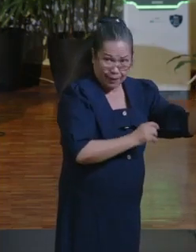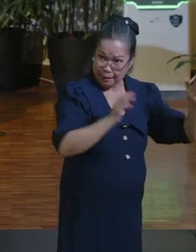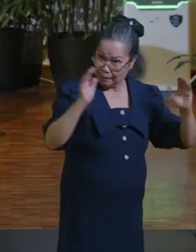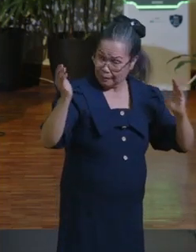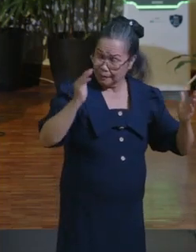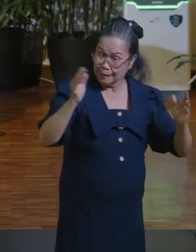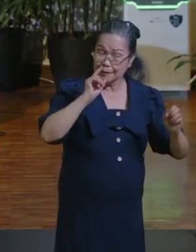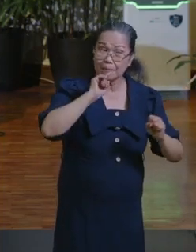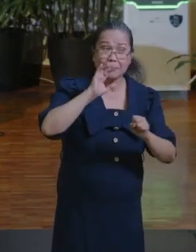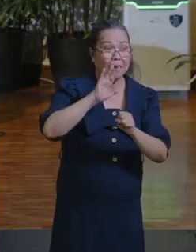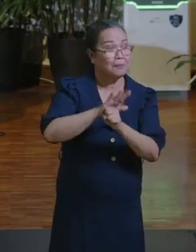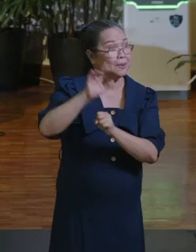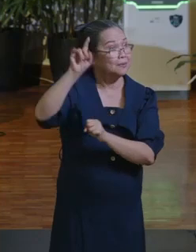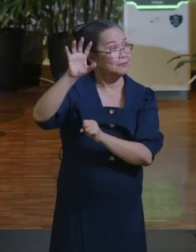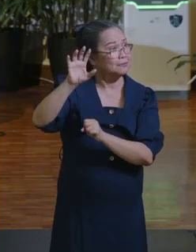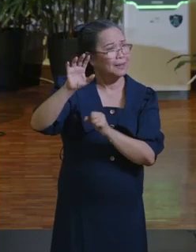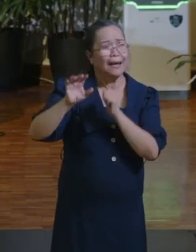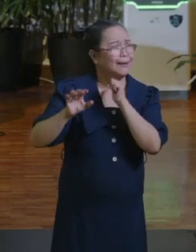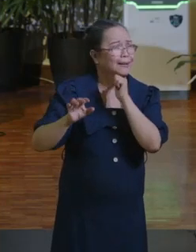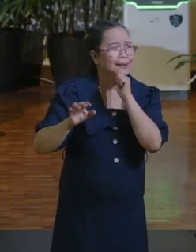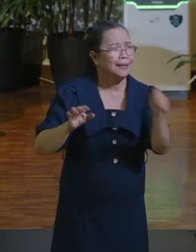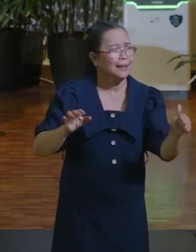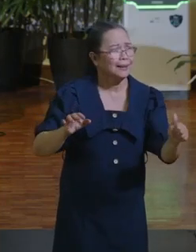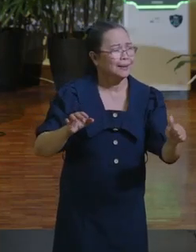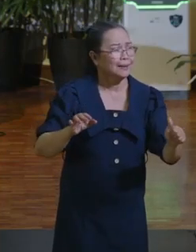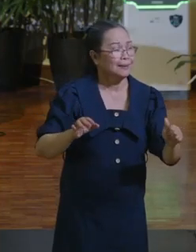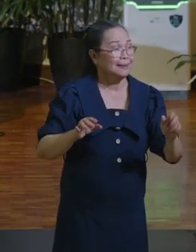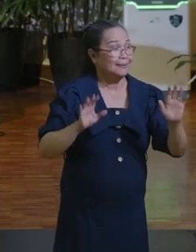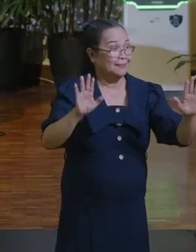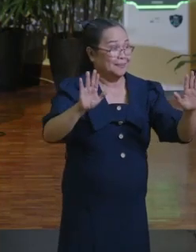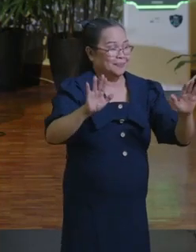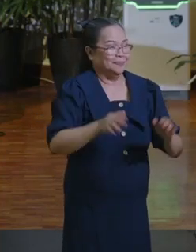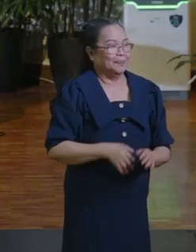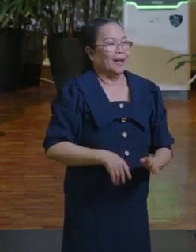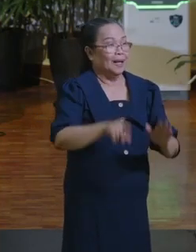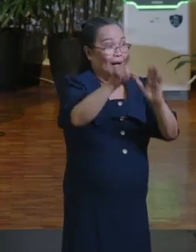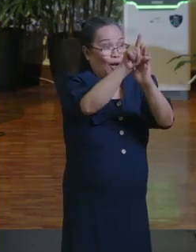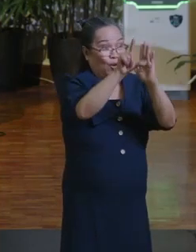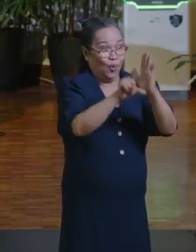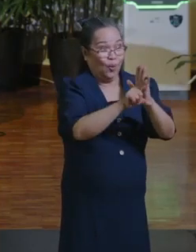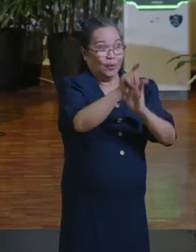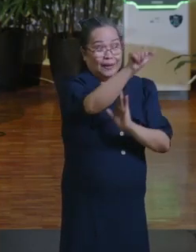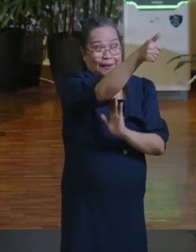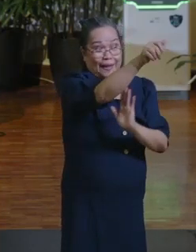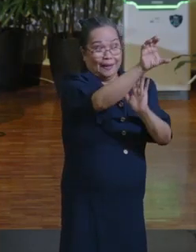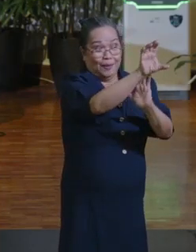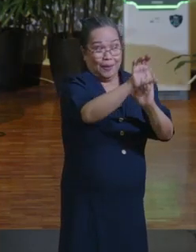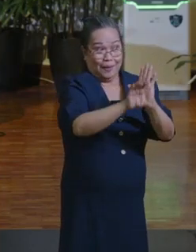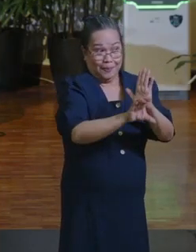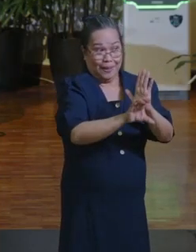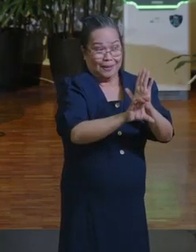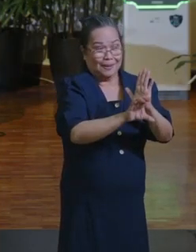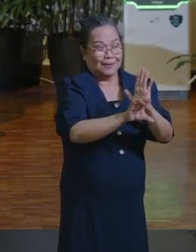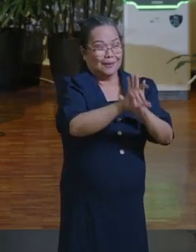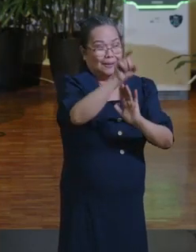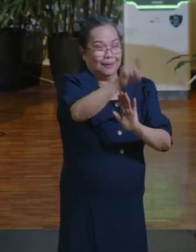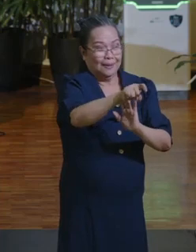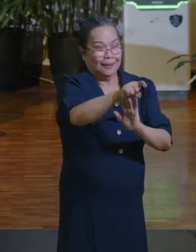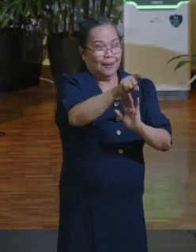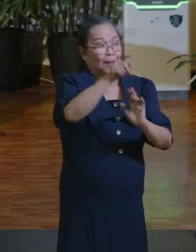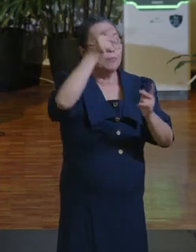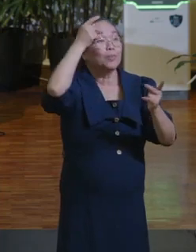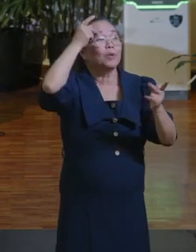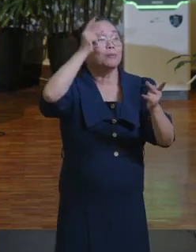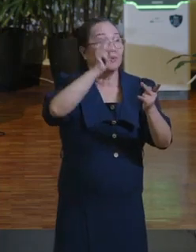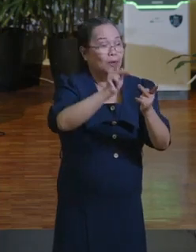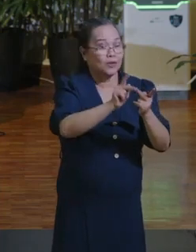God? Certainly not, sabi niya. Ang batas, ang layunin nito, paliwanag ni